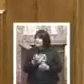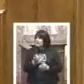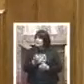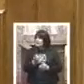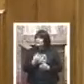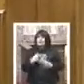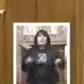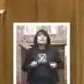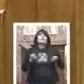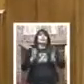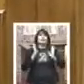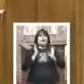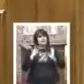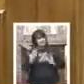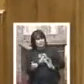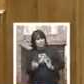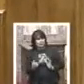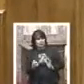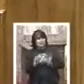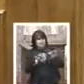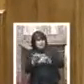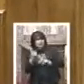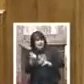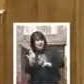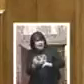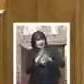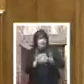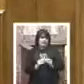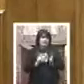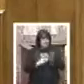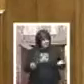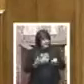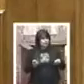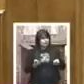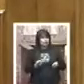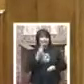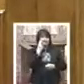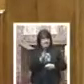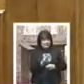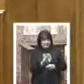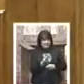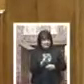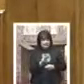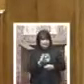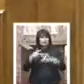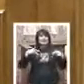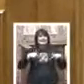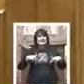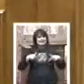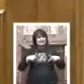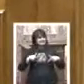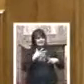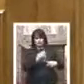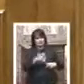αξιοποιούμε αυτά που ήδη έχουμε. Είναι προφανές λοιπόν, κυρίες και κύριοι συνάδελφοι, ότι σε όλα τα επίπεδα η κυβέρνηση δεν